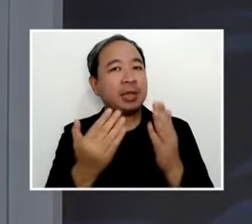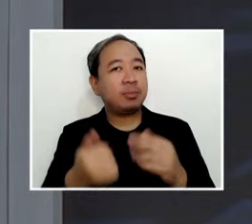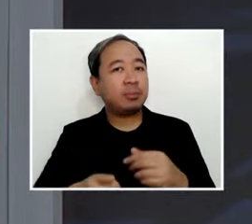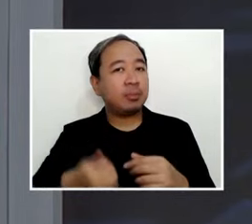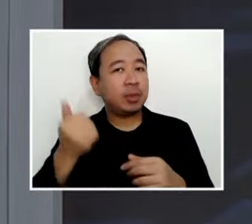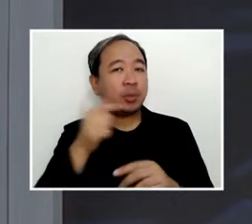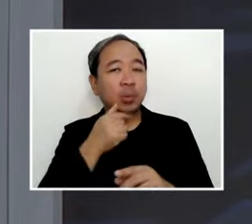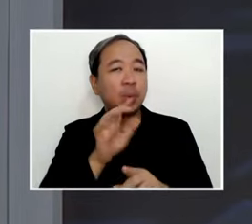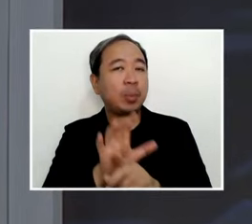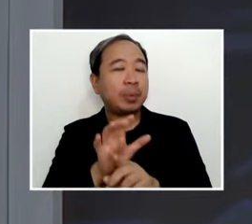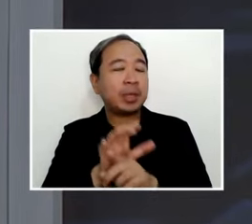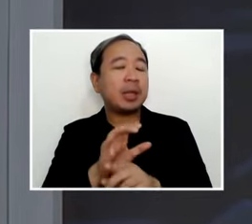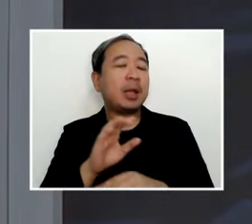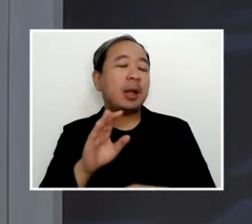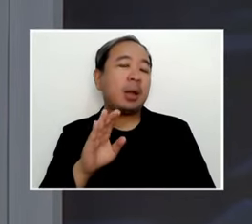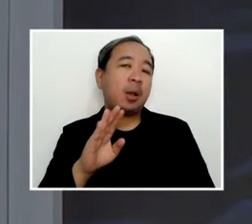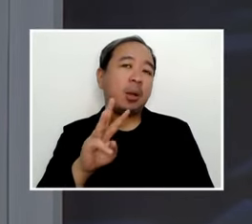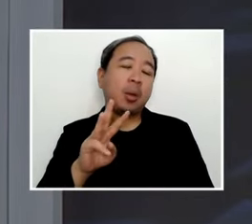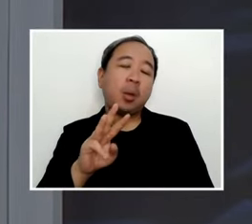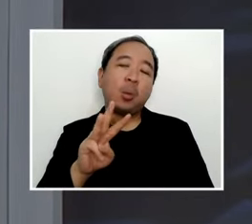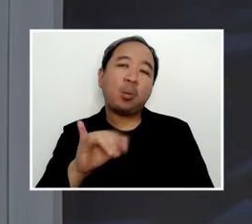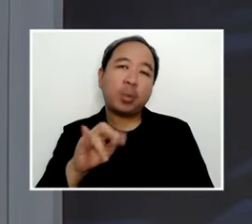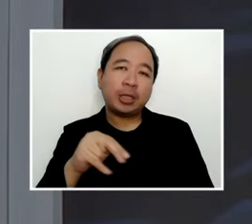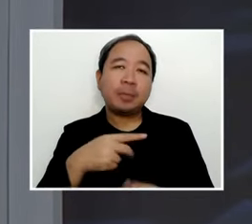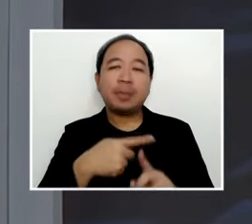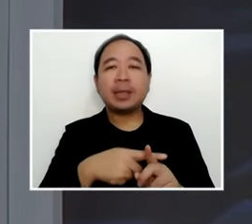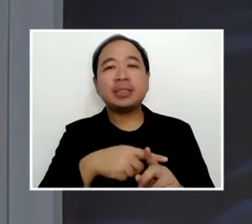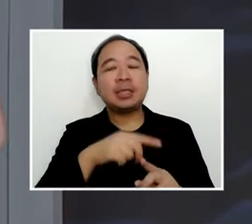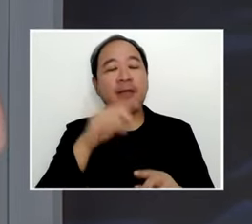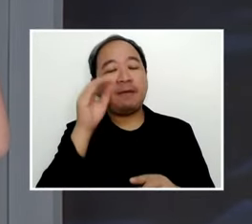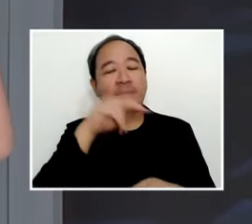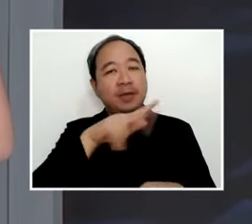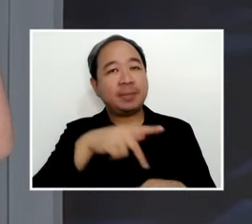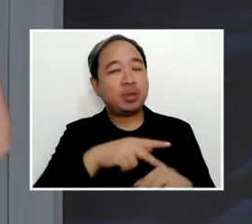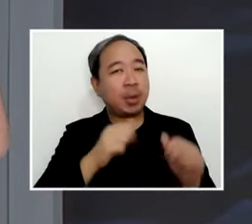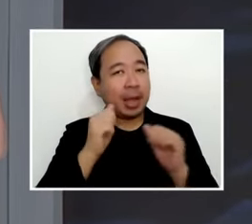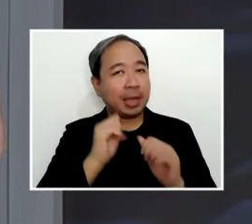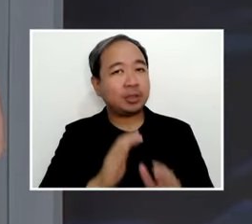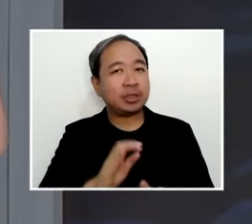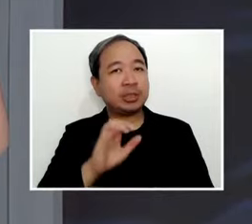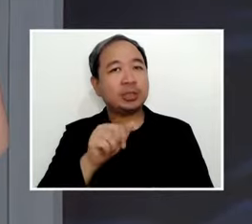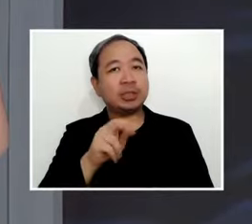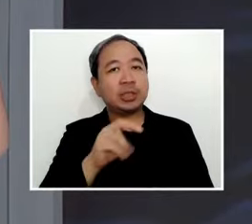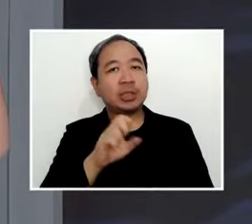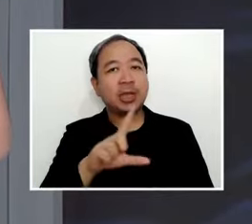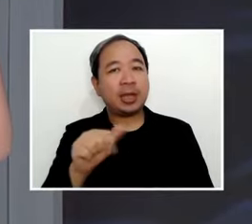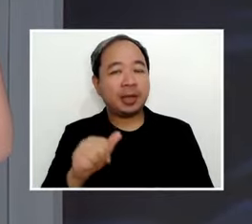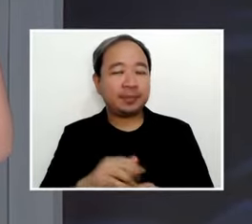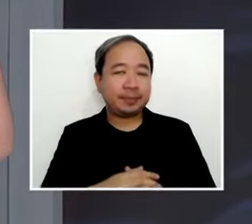ang Filipino actress na si Janela Salvador. At mula sa Hong Kong, nagpapatrol si MJ Felipe.